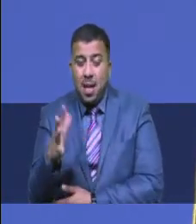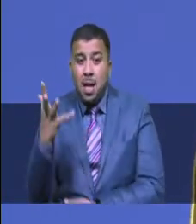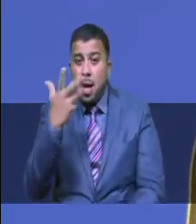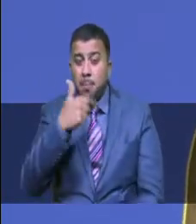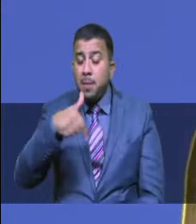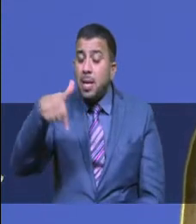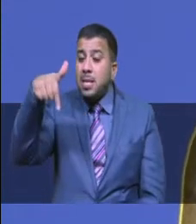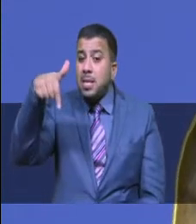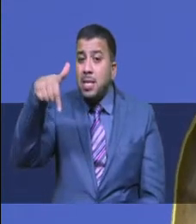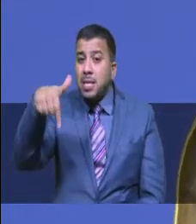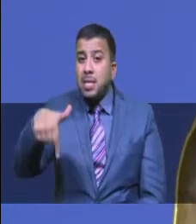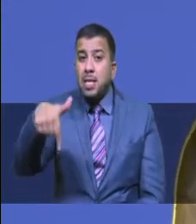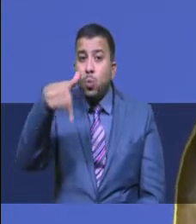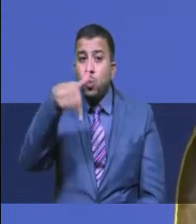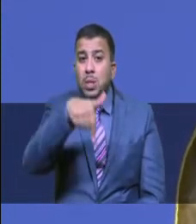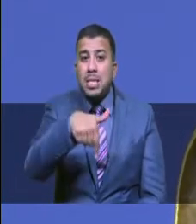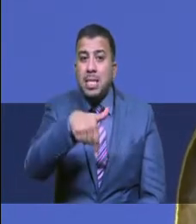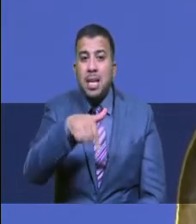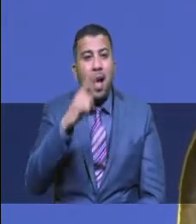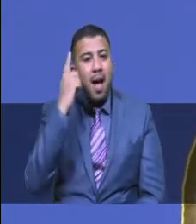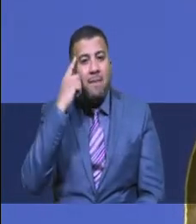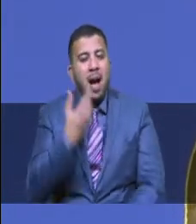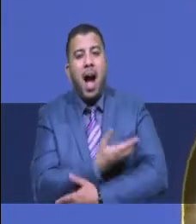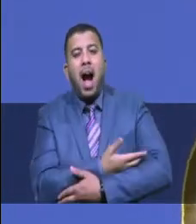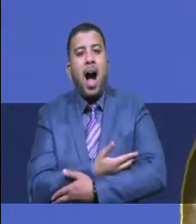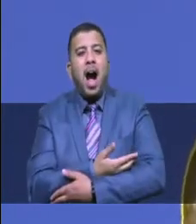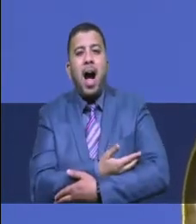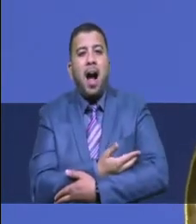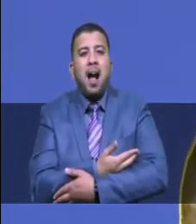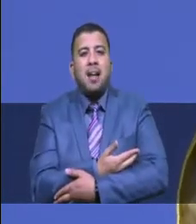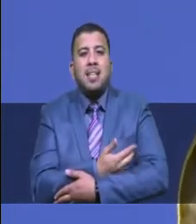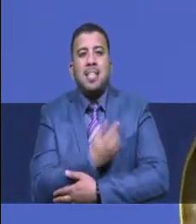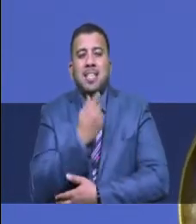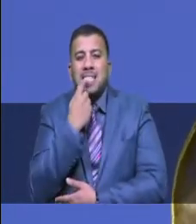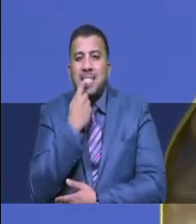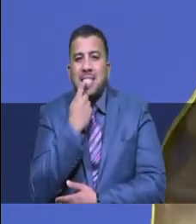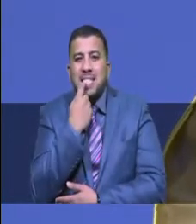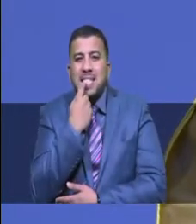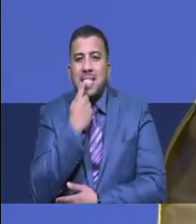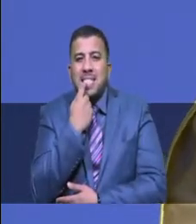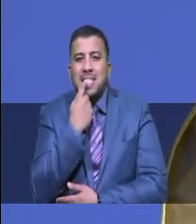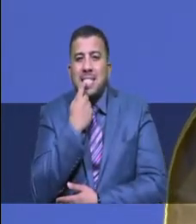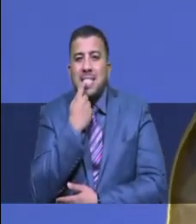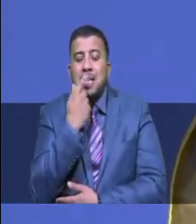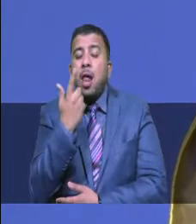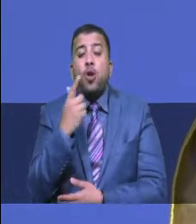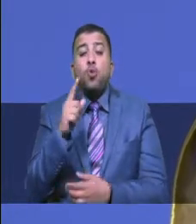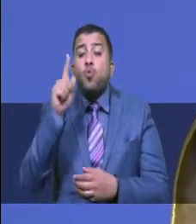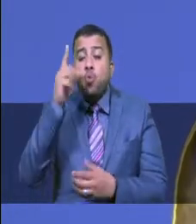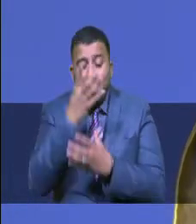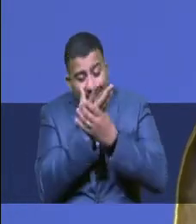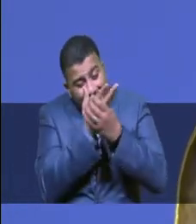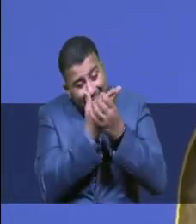66 حضانة، نأخذ الطفل من ست أيام،